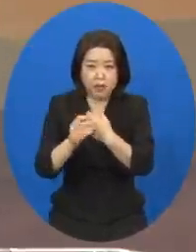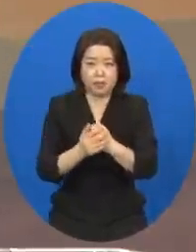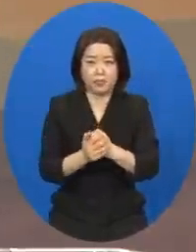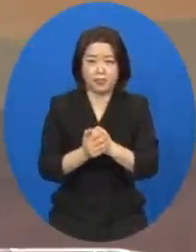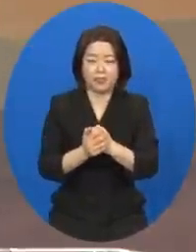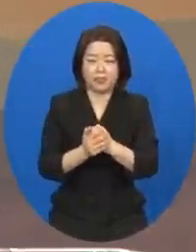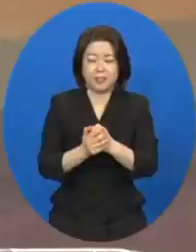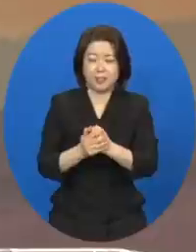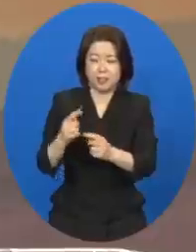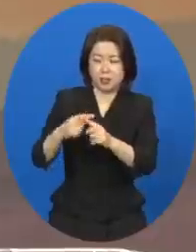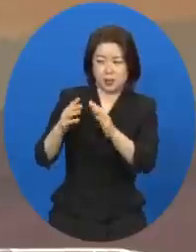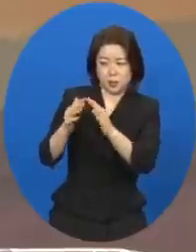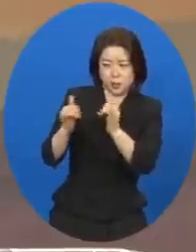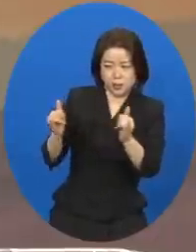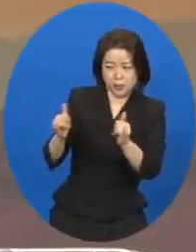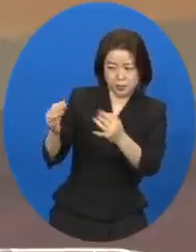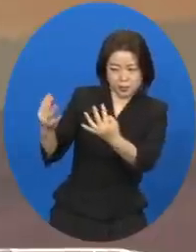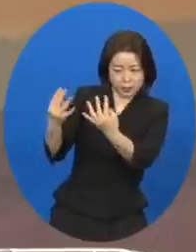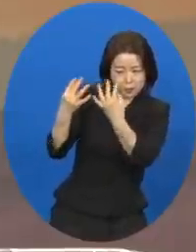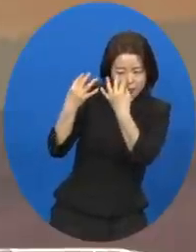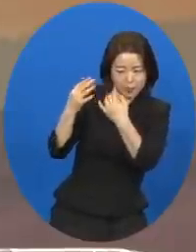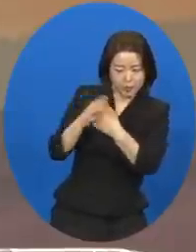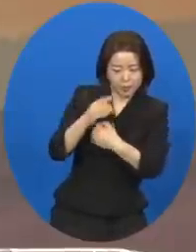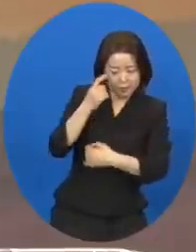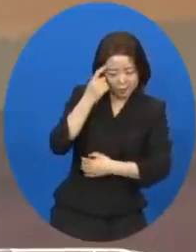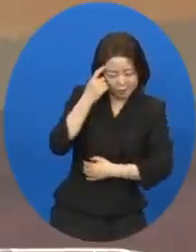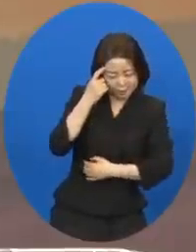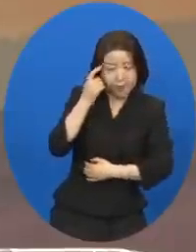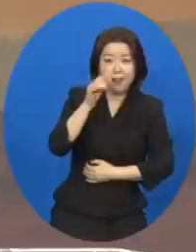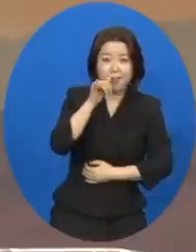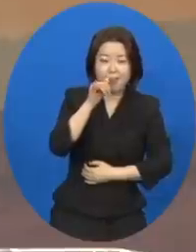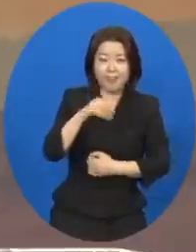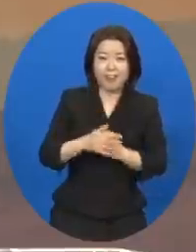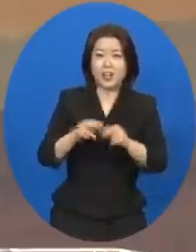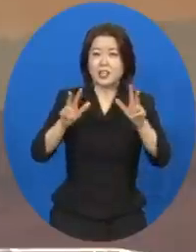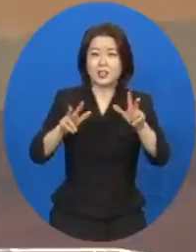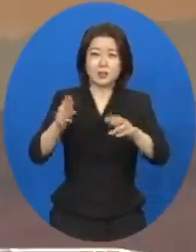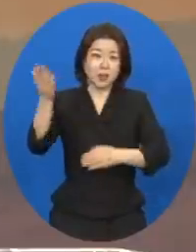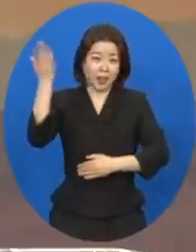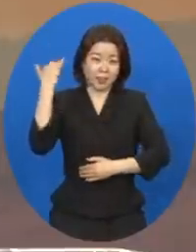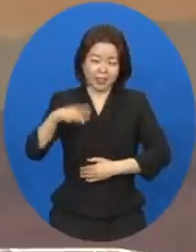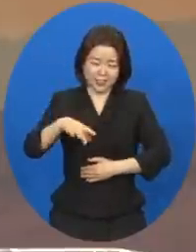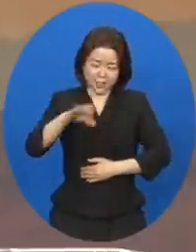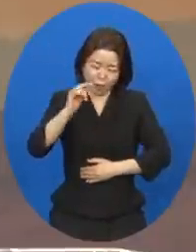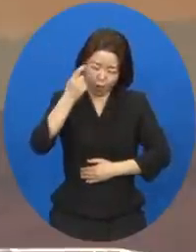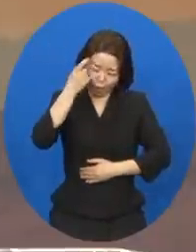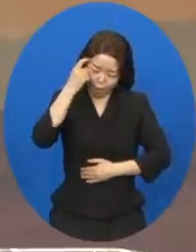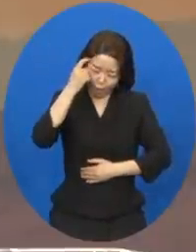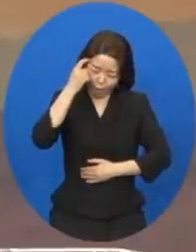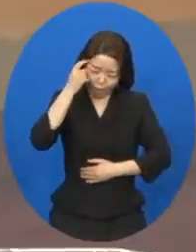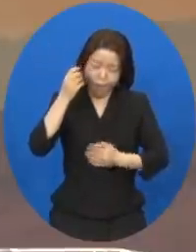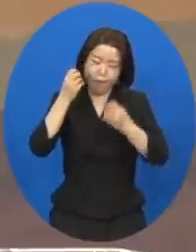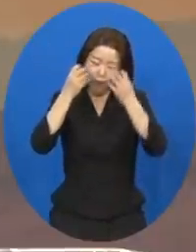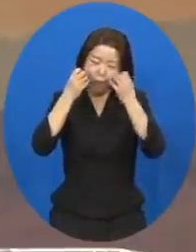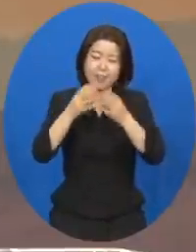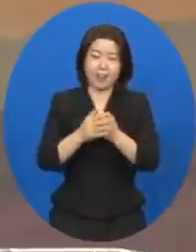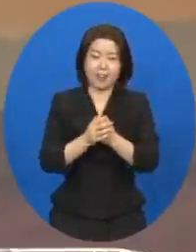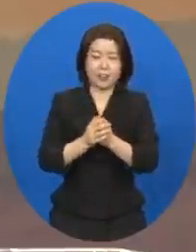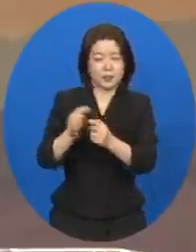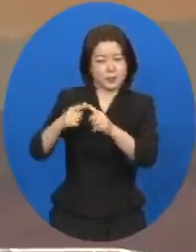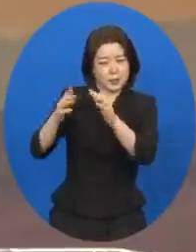얼마나 교인들이 의식이 됐는지 지금도 그때 느낌이 생생합니다. 교인들이 나보고 미쳤다 하지